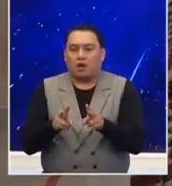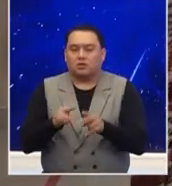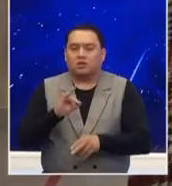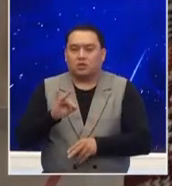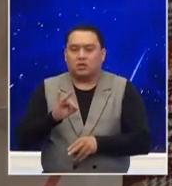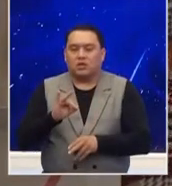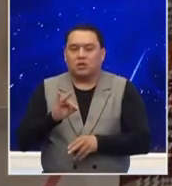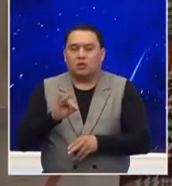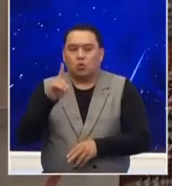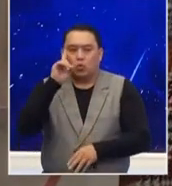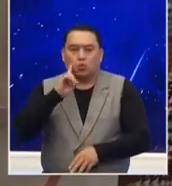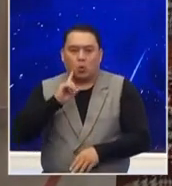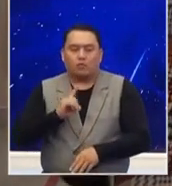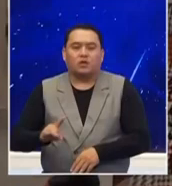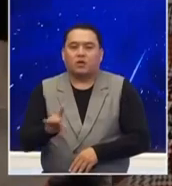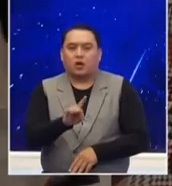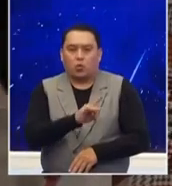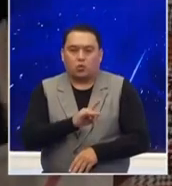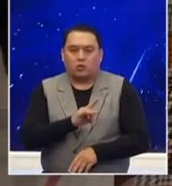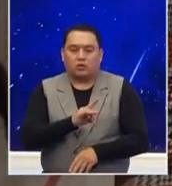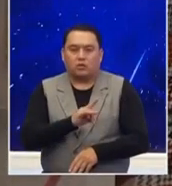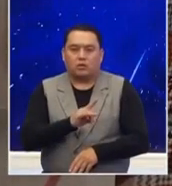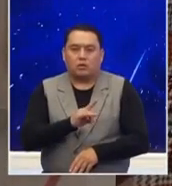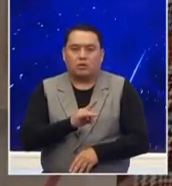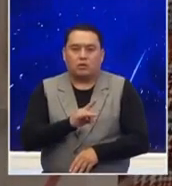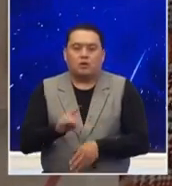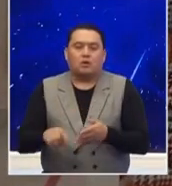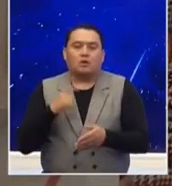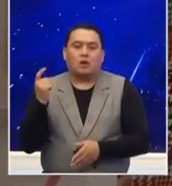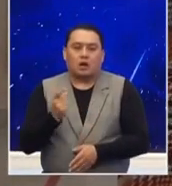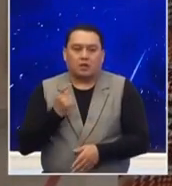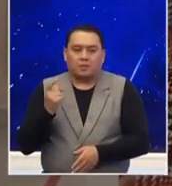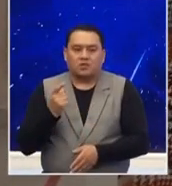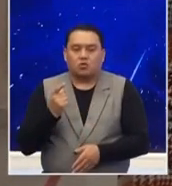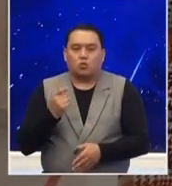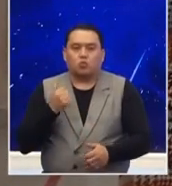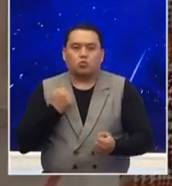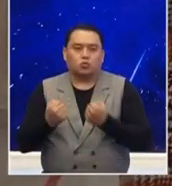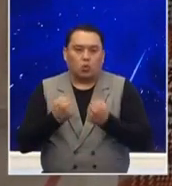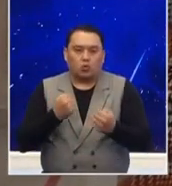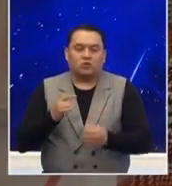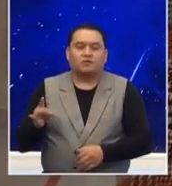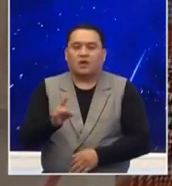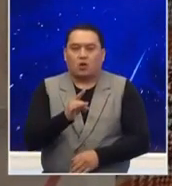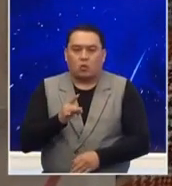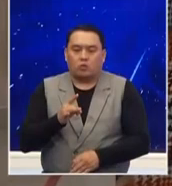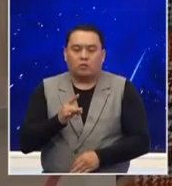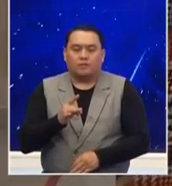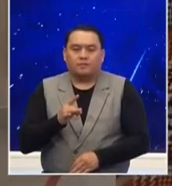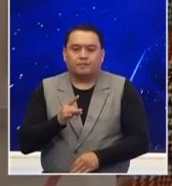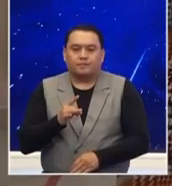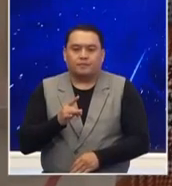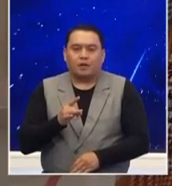и безопасный комфортный район. Один из тезисов – экономически устойчивый район. И, конечно же,